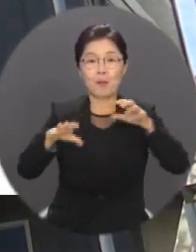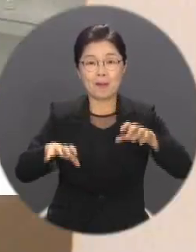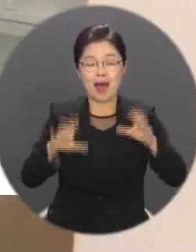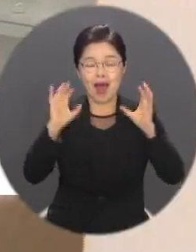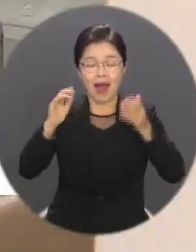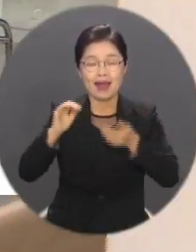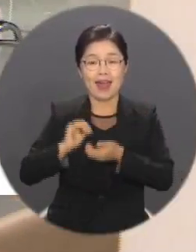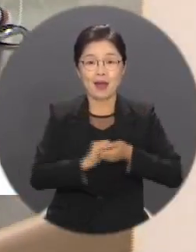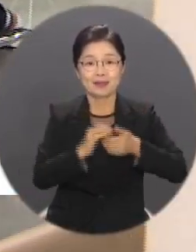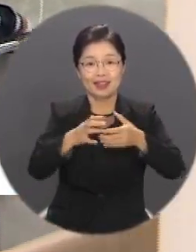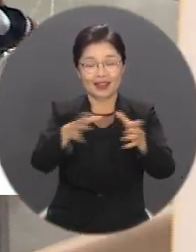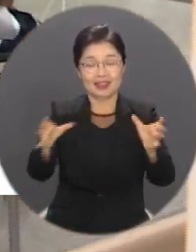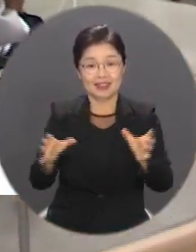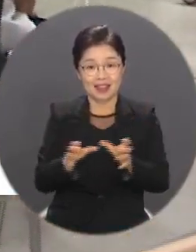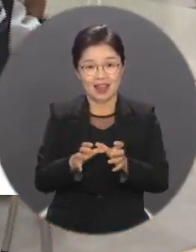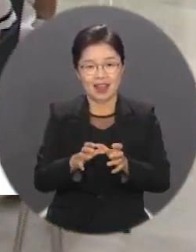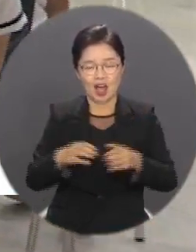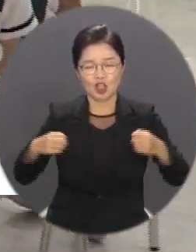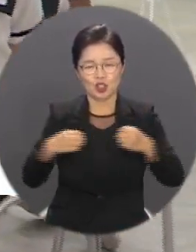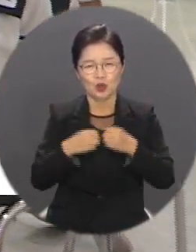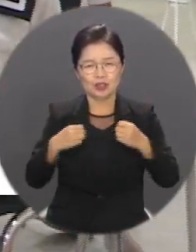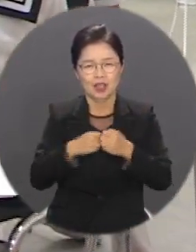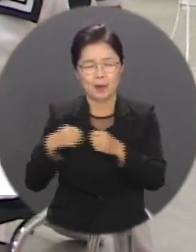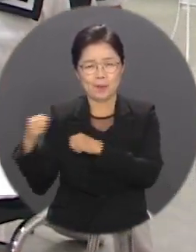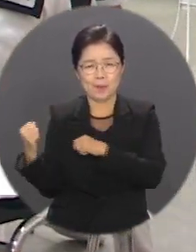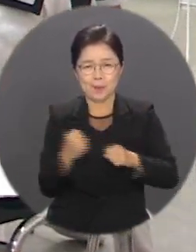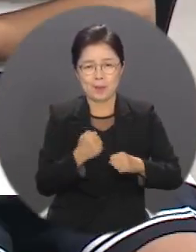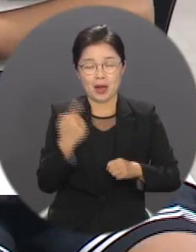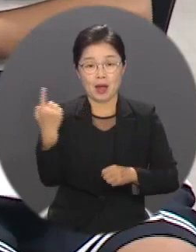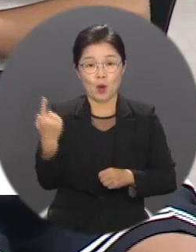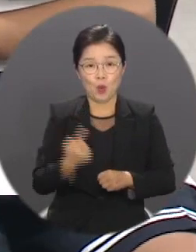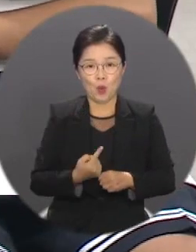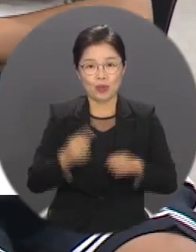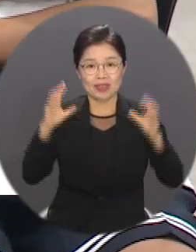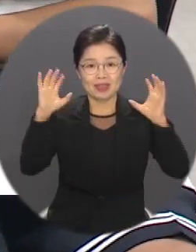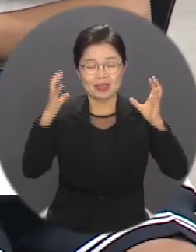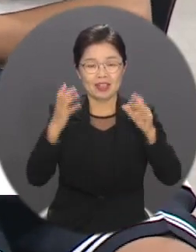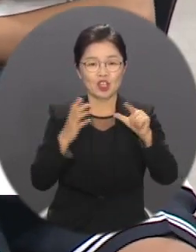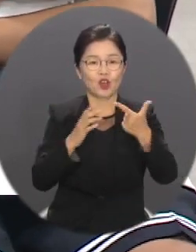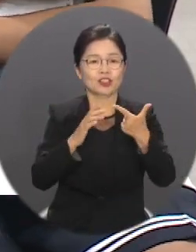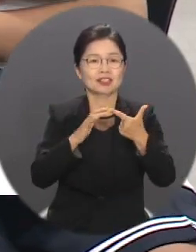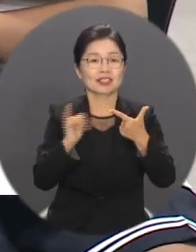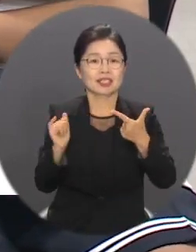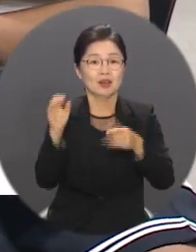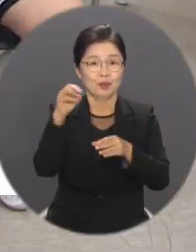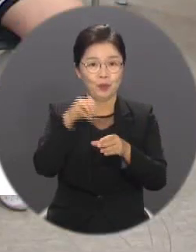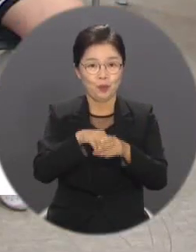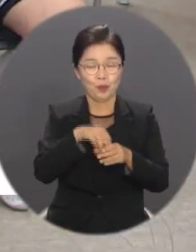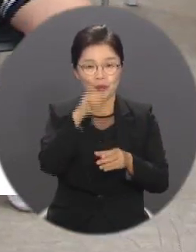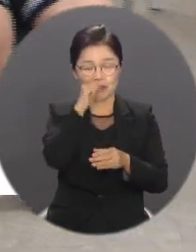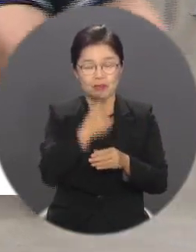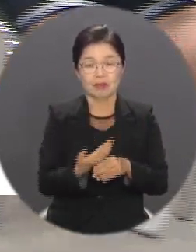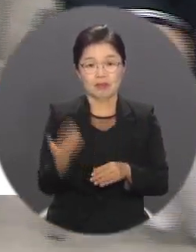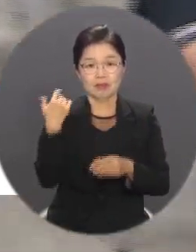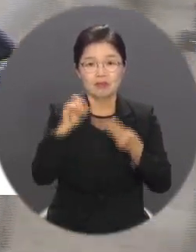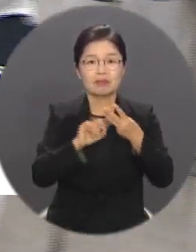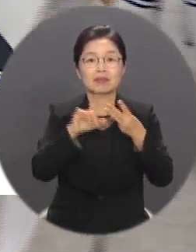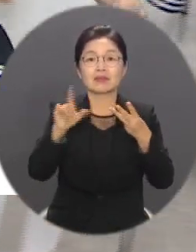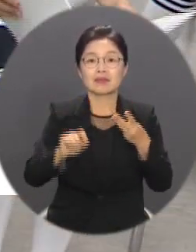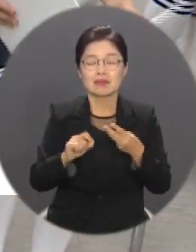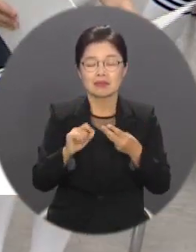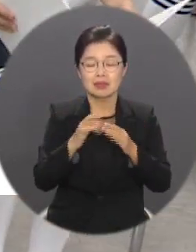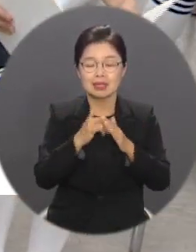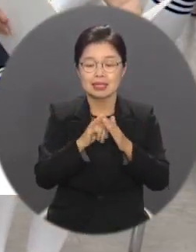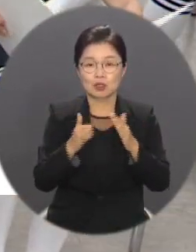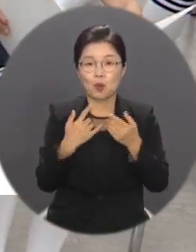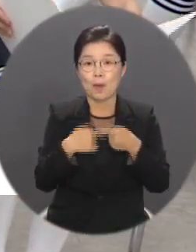올해 초 전쟁을 피해 우크라이나에서 한국으로 온 아이들 6명도 있습니다 지난 3월 가족과